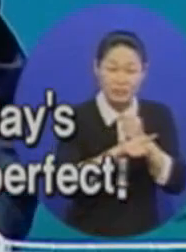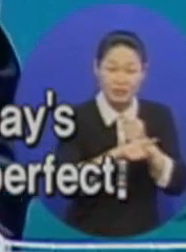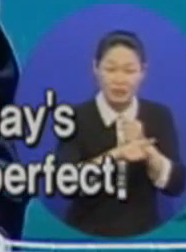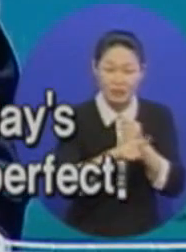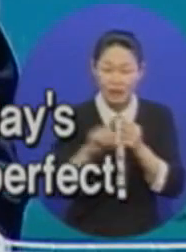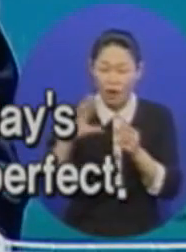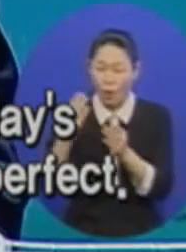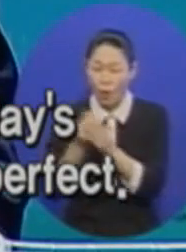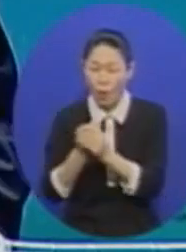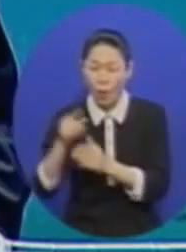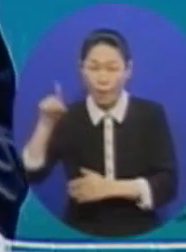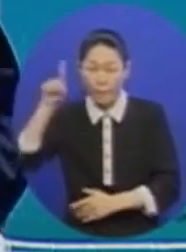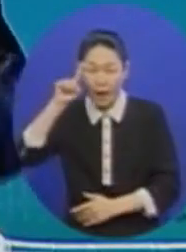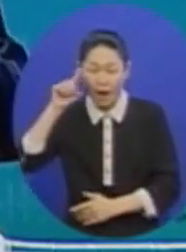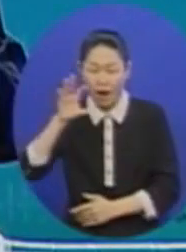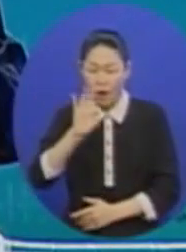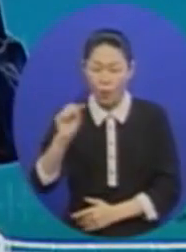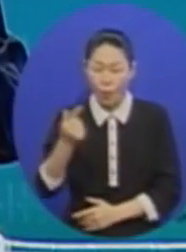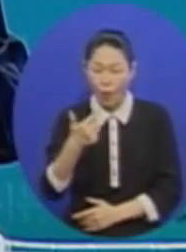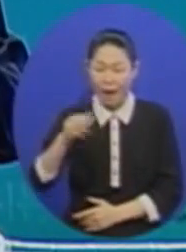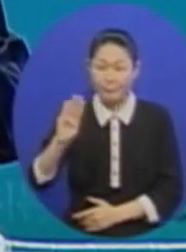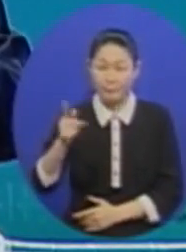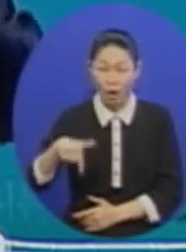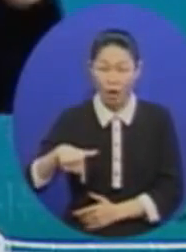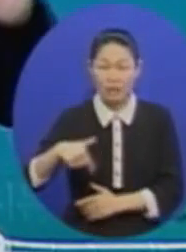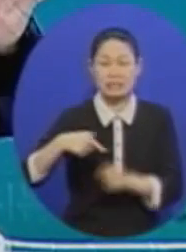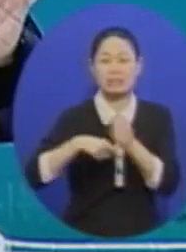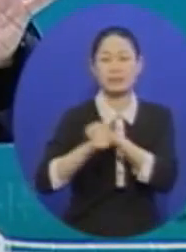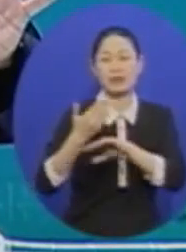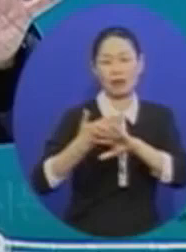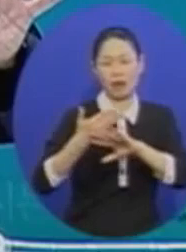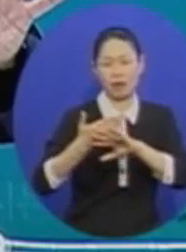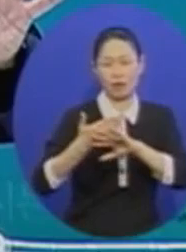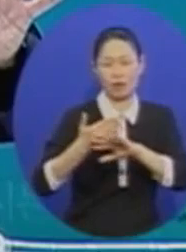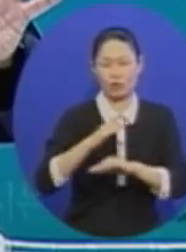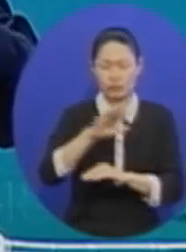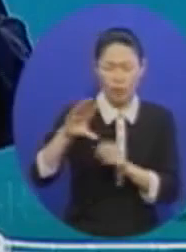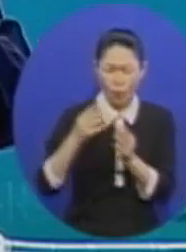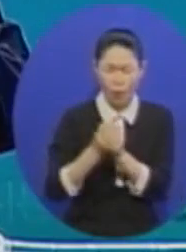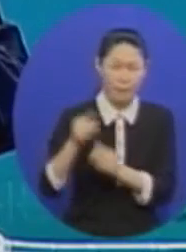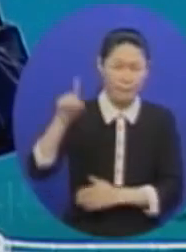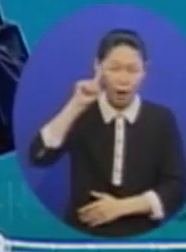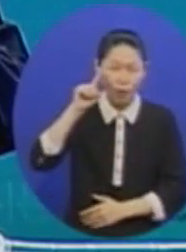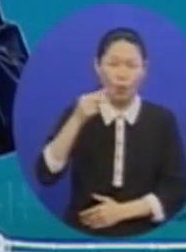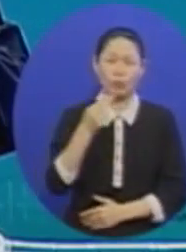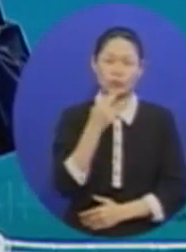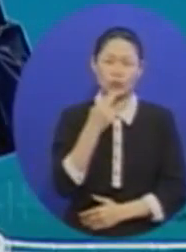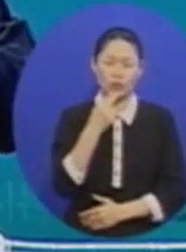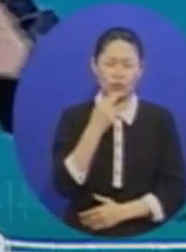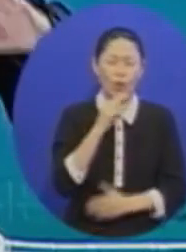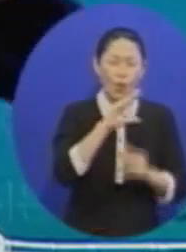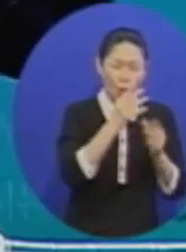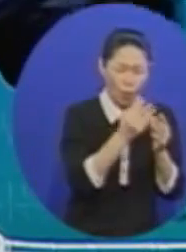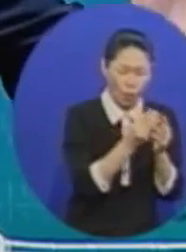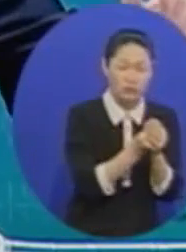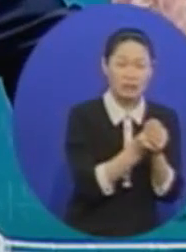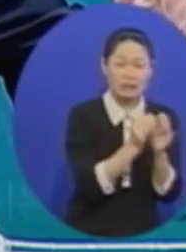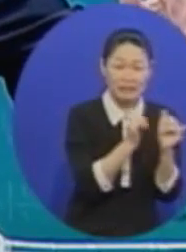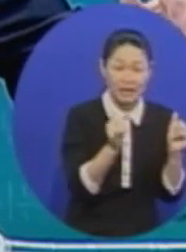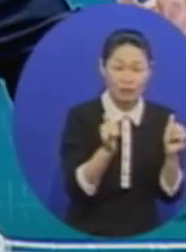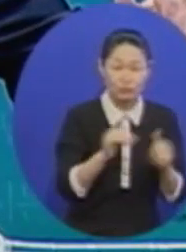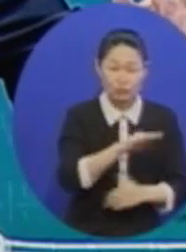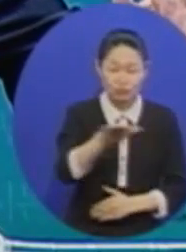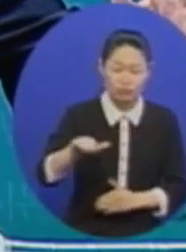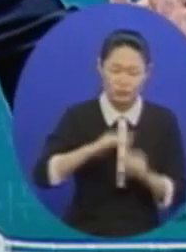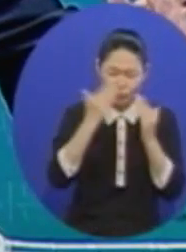달라요 완벽한 사람은 없지요 정말 온전한 사람은 우리 모두를 향한